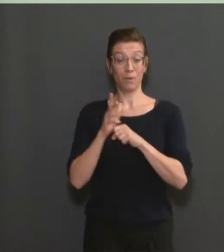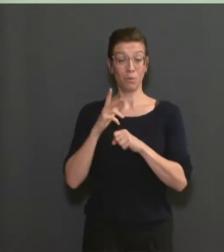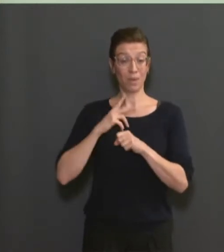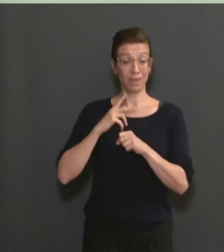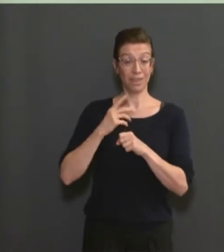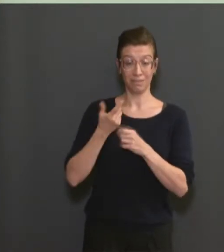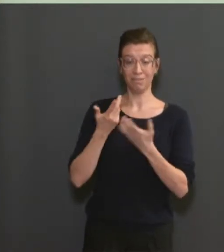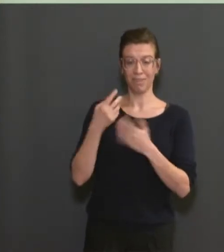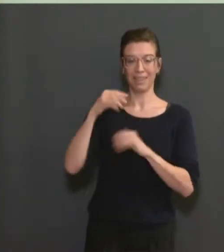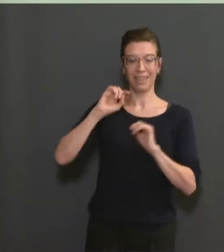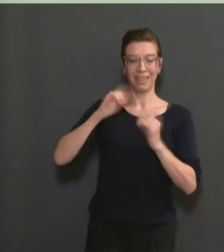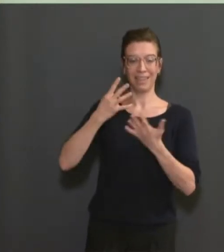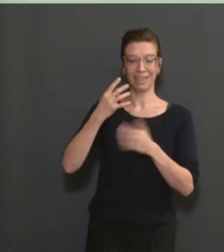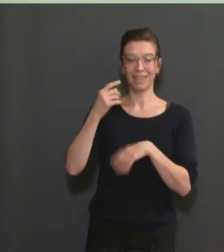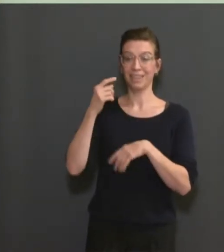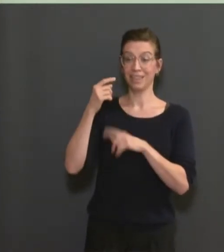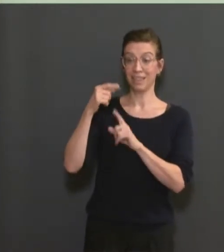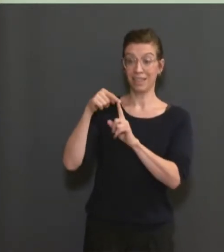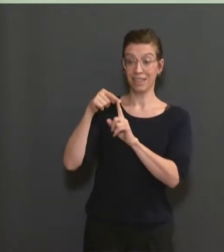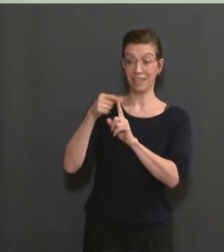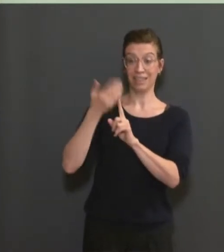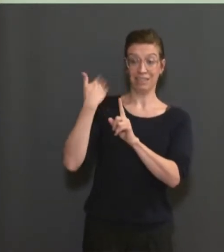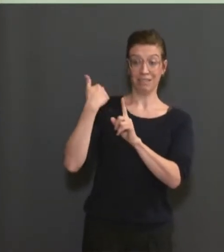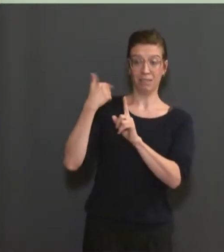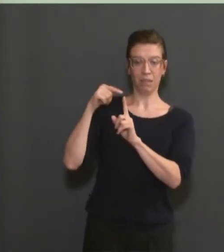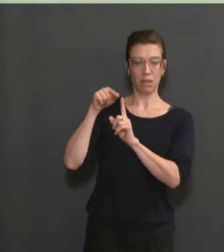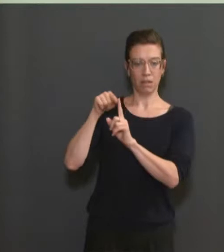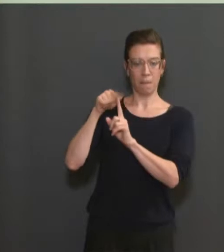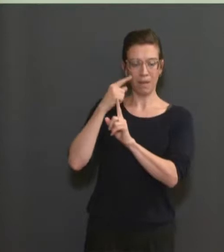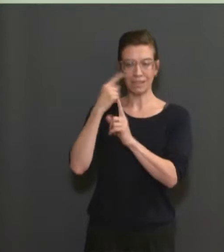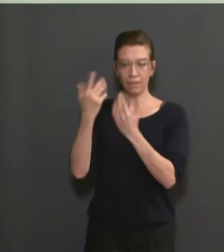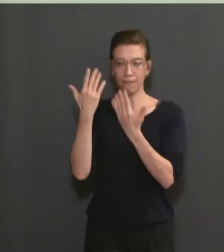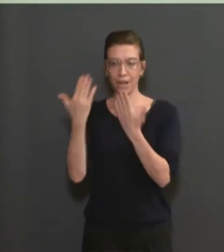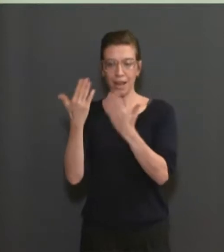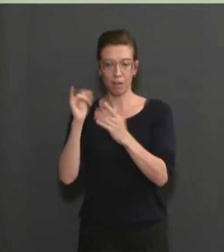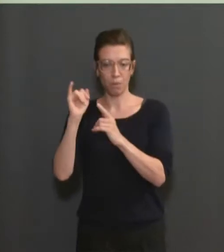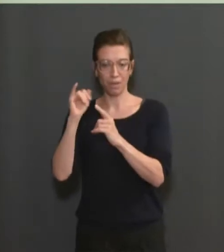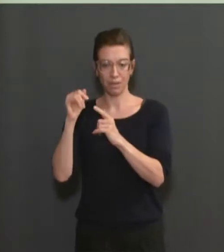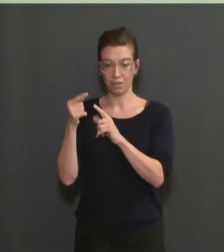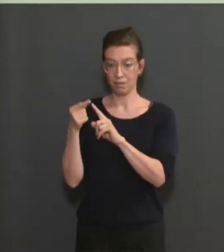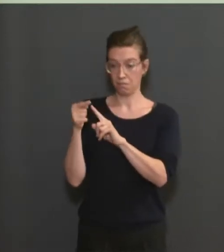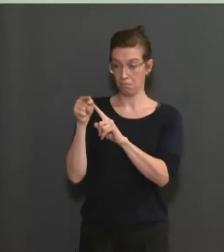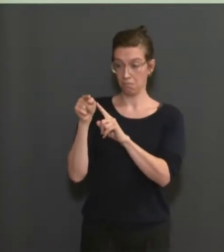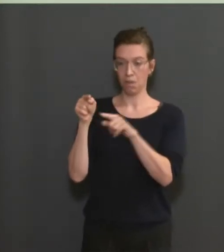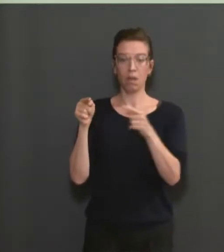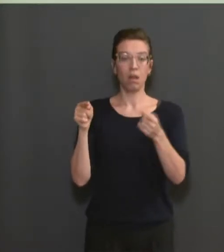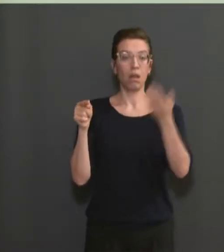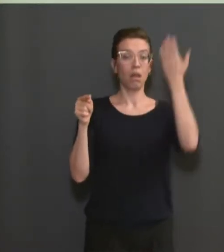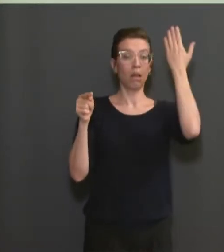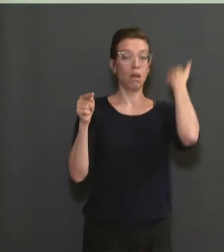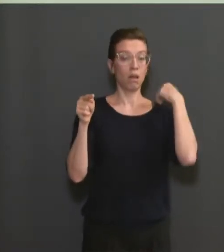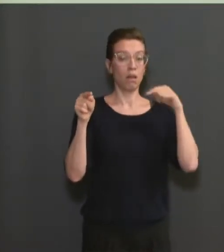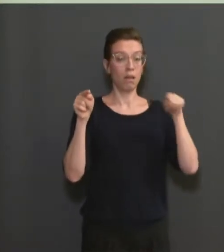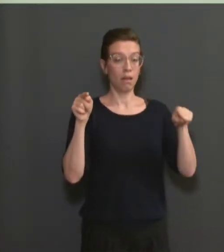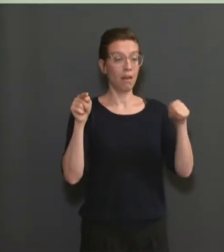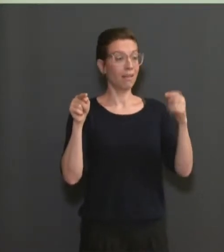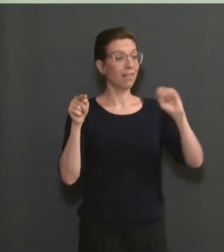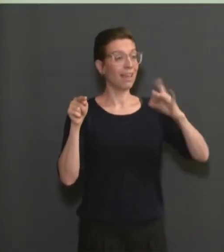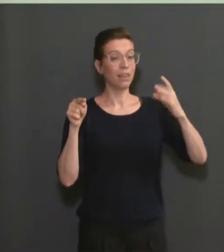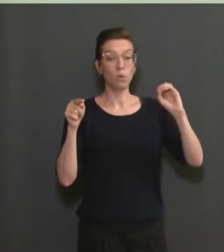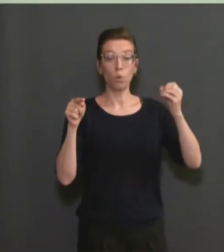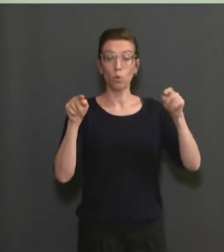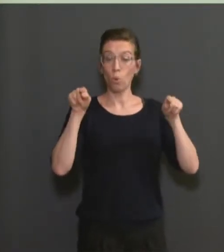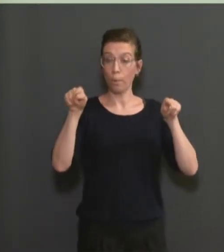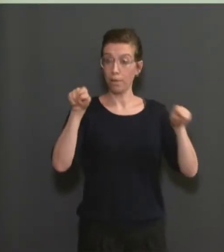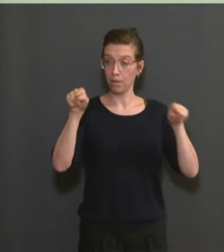geleden dat we nog onder de 300 nieuwe opnames zaten. Weliswaar, gisteren was het een zondag en dan zien we klassiek